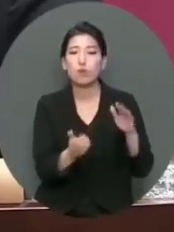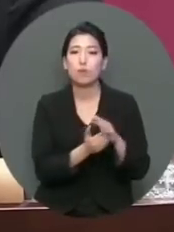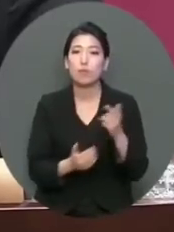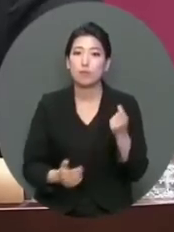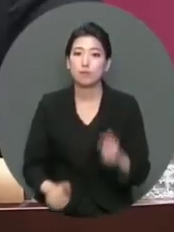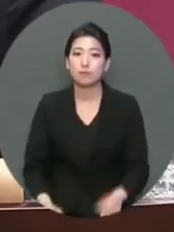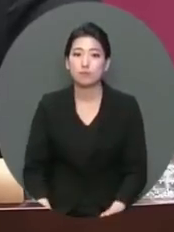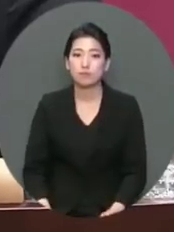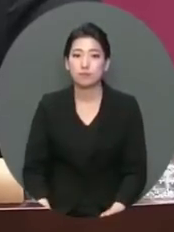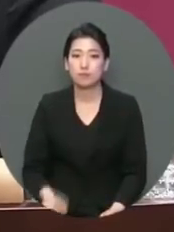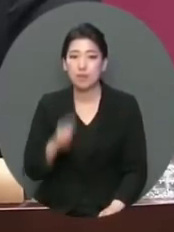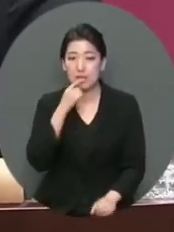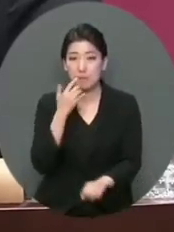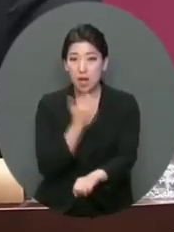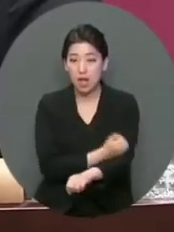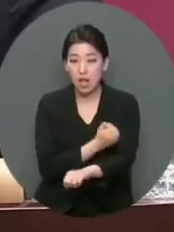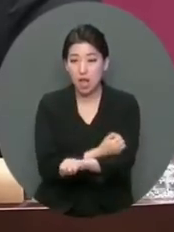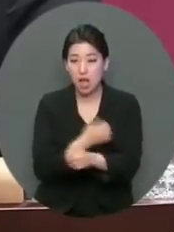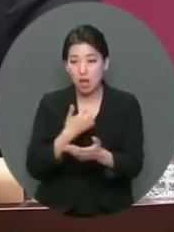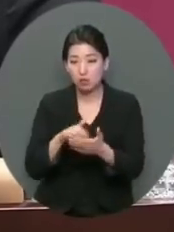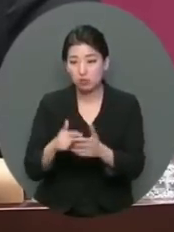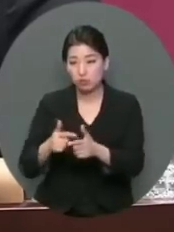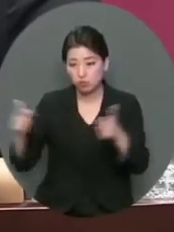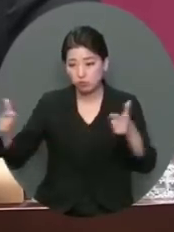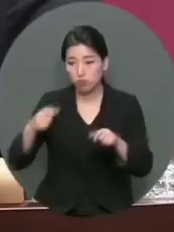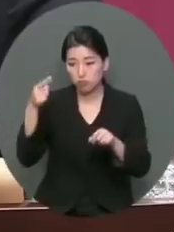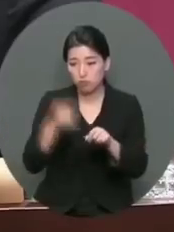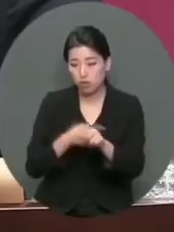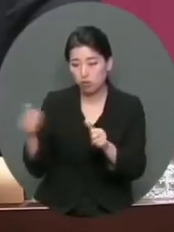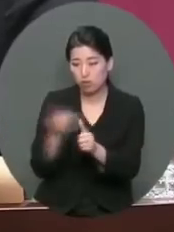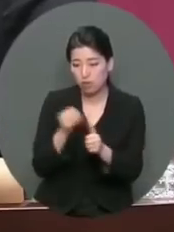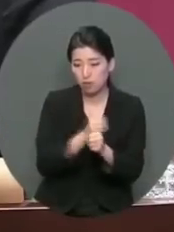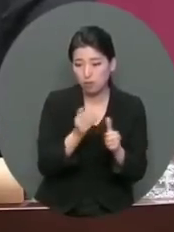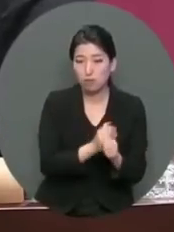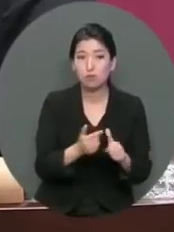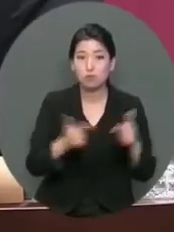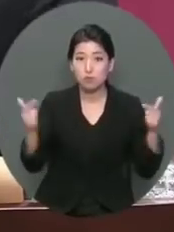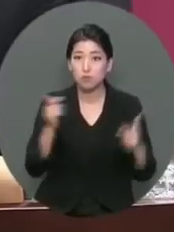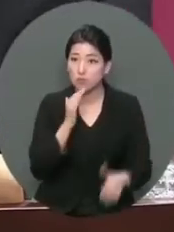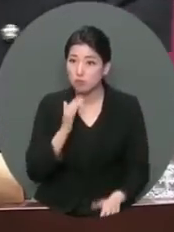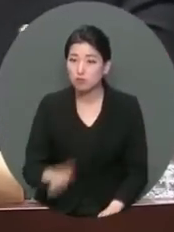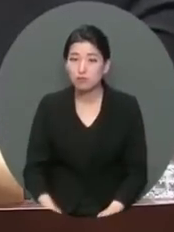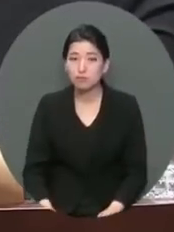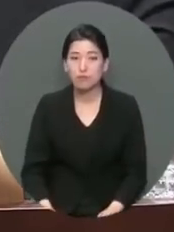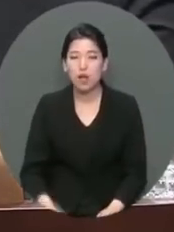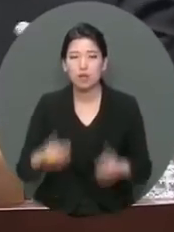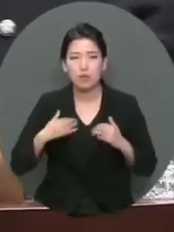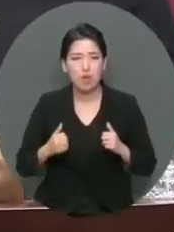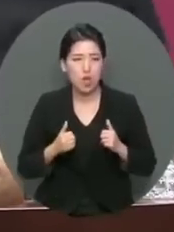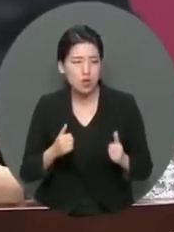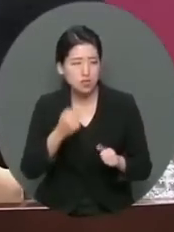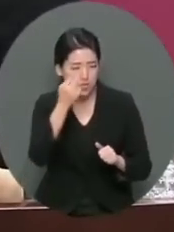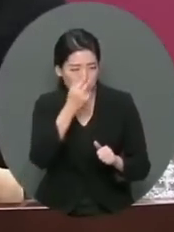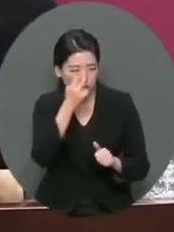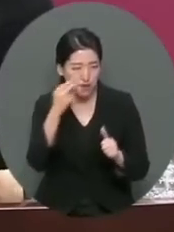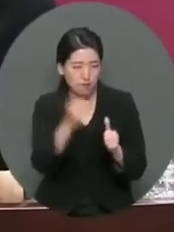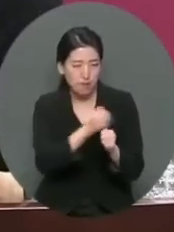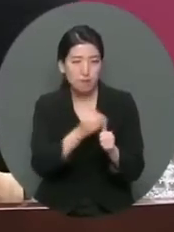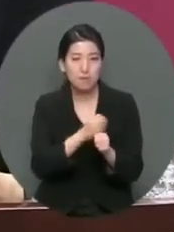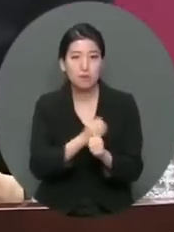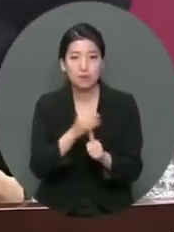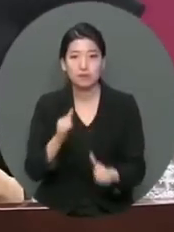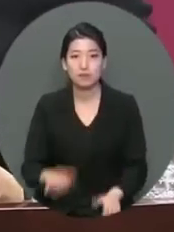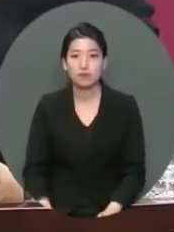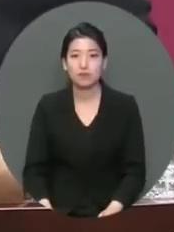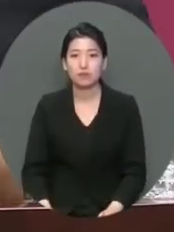유통이 늘어나니까 당연히 검거 실적도 늘어나는 거 아닙니까? 뭐 그런 것도 있지만 열심히 잡는 측면이 분명히 있습니다. 저는 그런